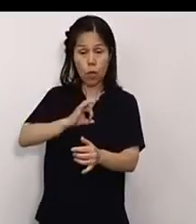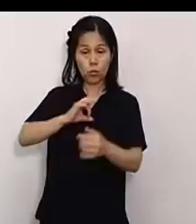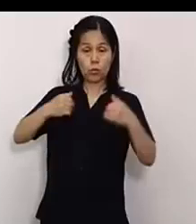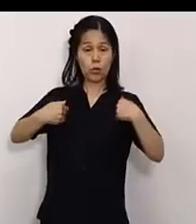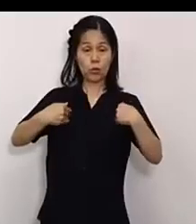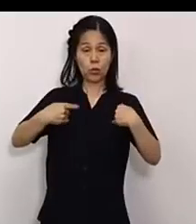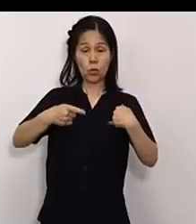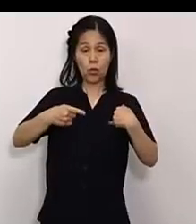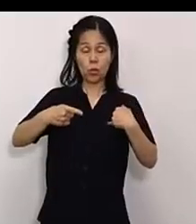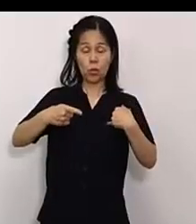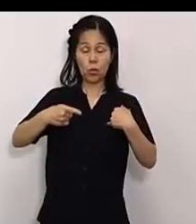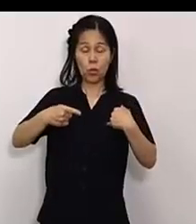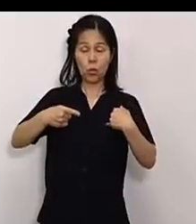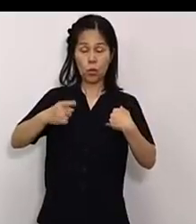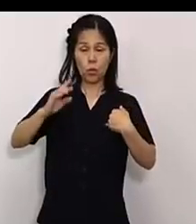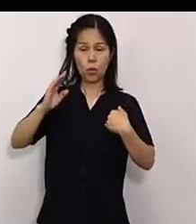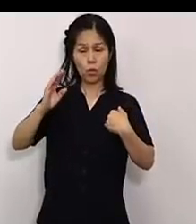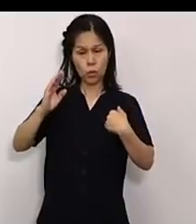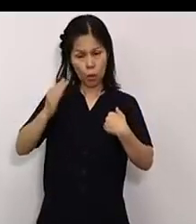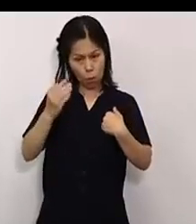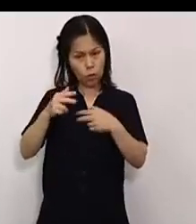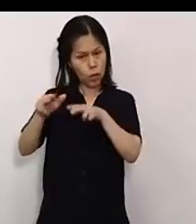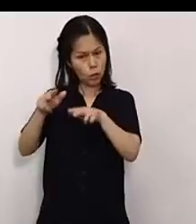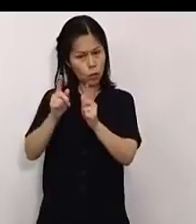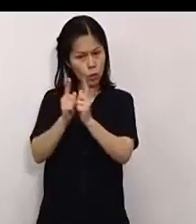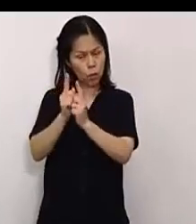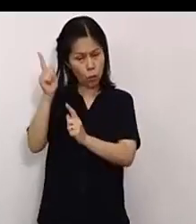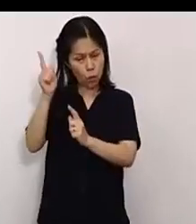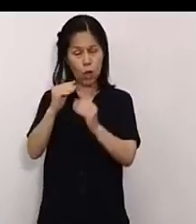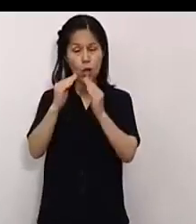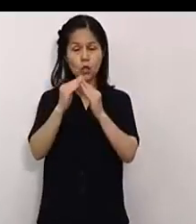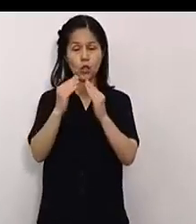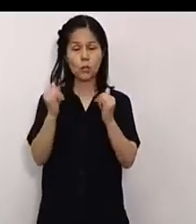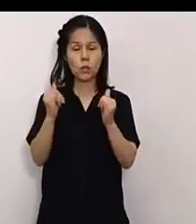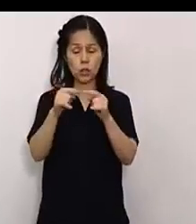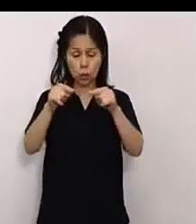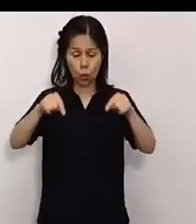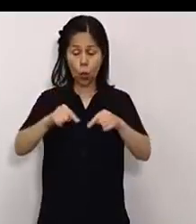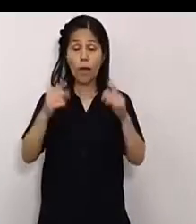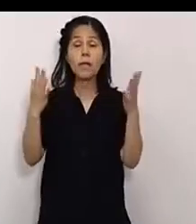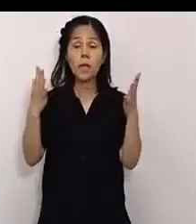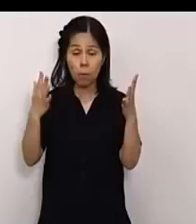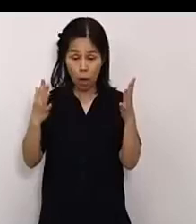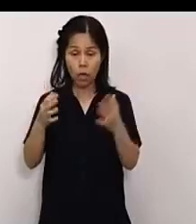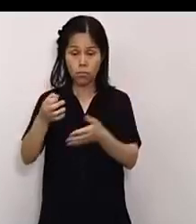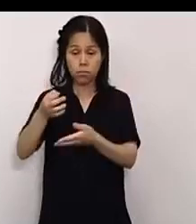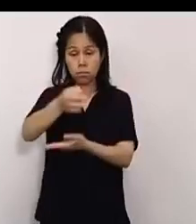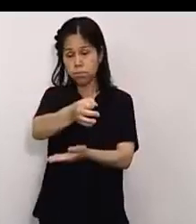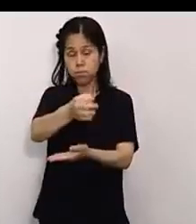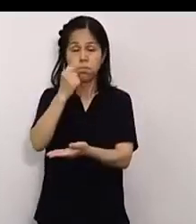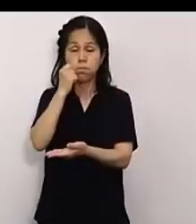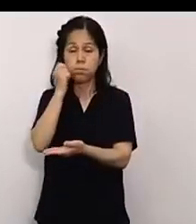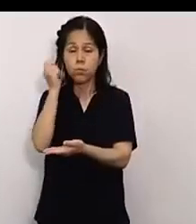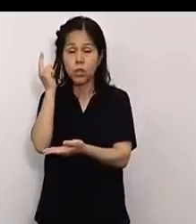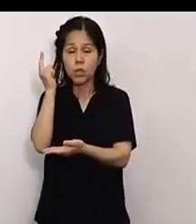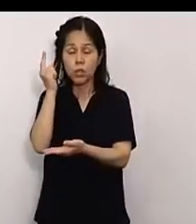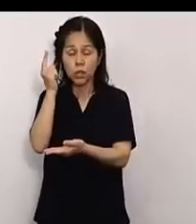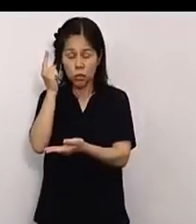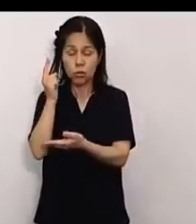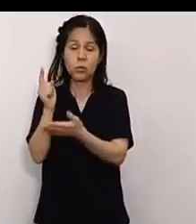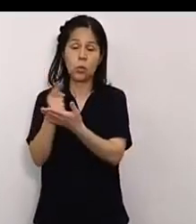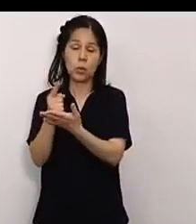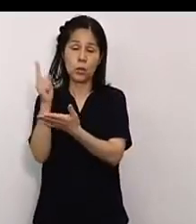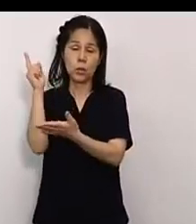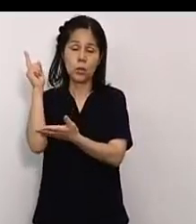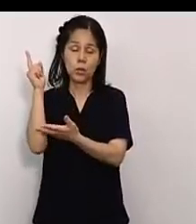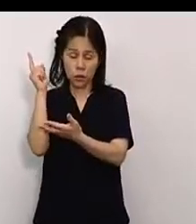ど、今のところ政府の対応としては住民票がある人じゃないと支給しなくできないところ